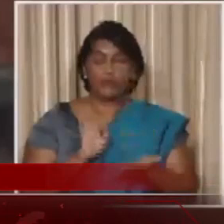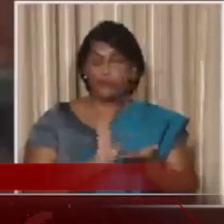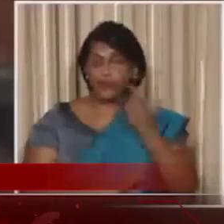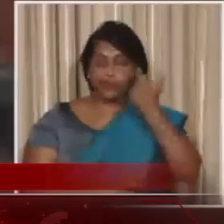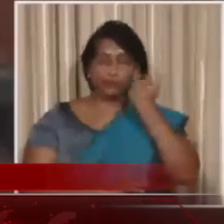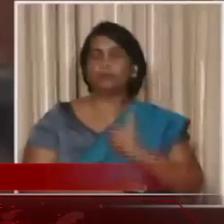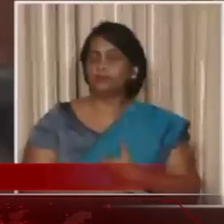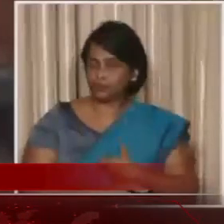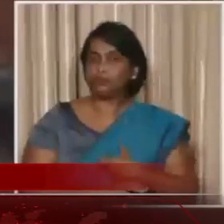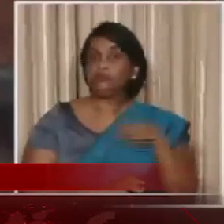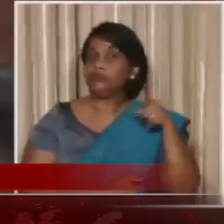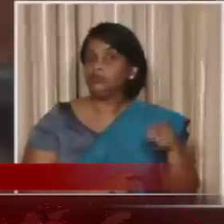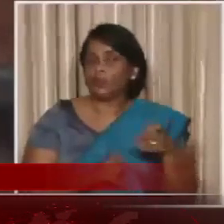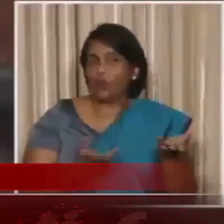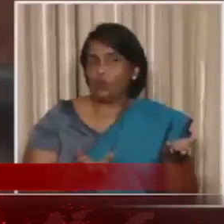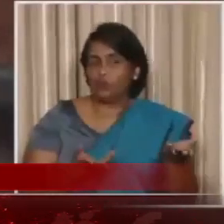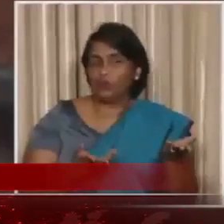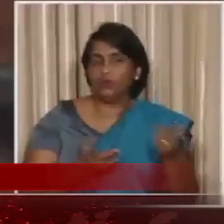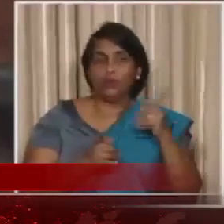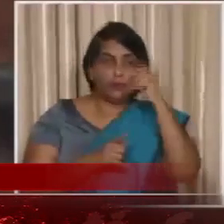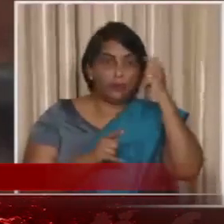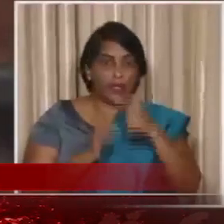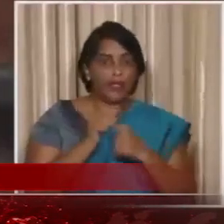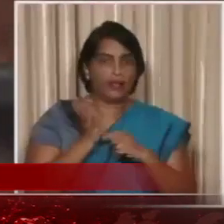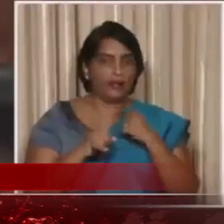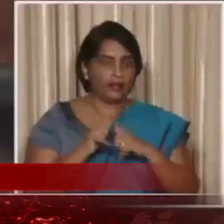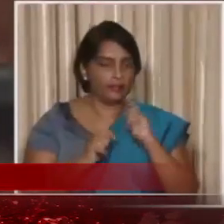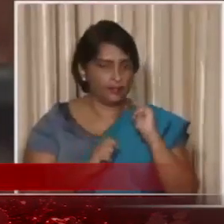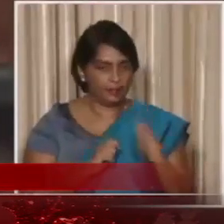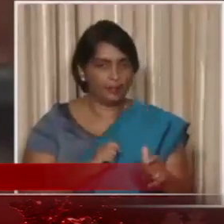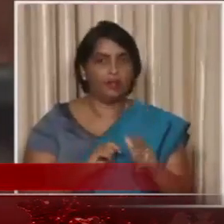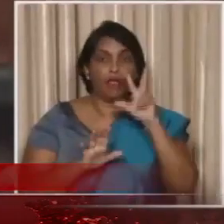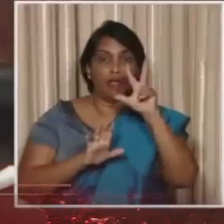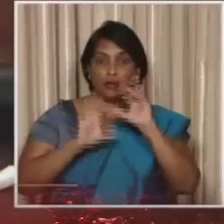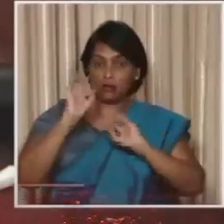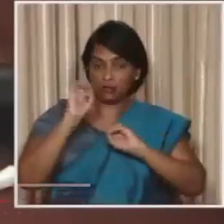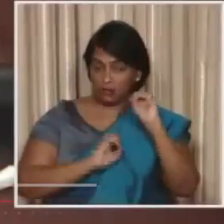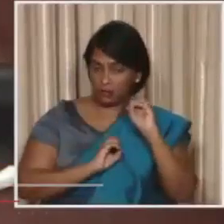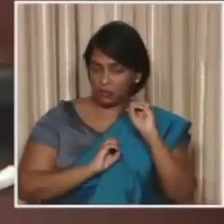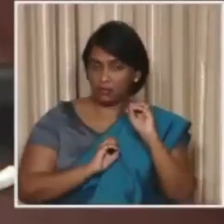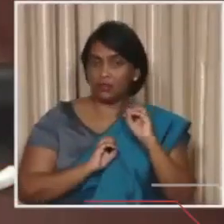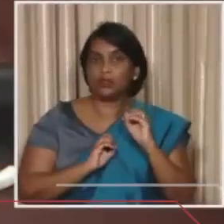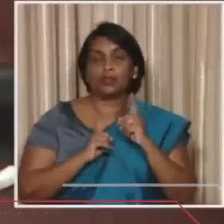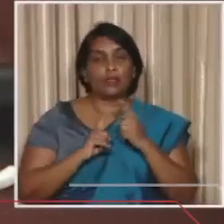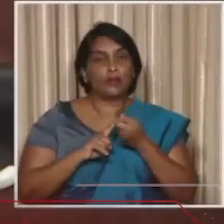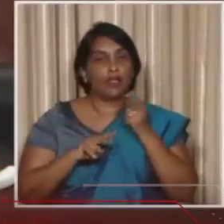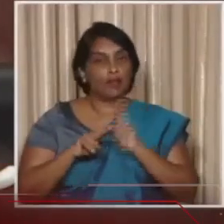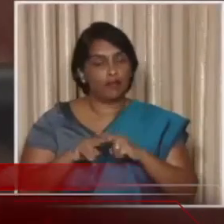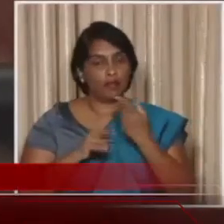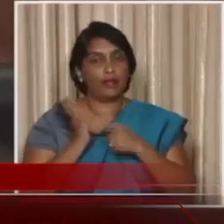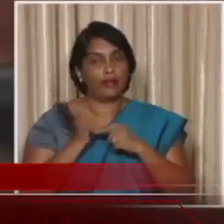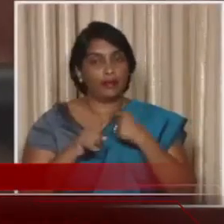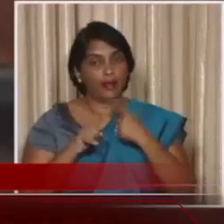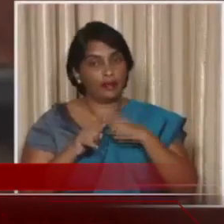කෙනාට. එයාට මොකද වෙන්නේ? පේයි ටැක්ස් එක ගෙවන්න ඕන. 108 සේවක අරසාද කරමුදලට එයා ටැක්ස් එක ගෙවන්න